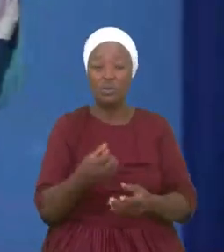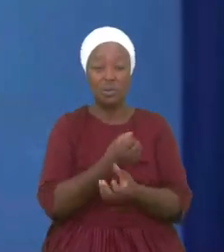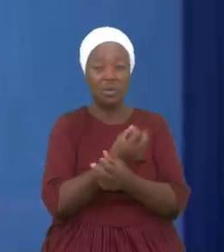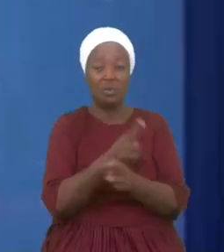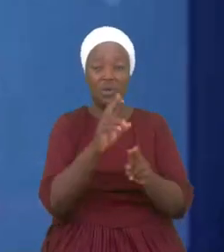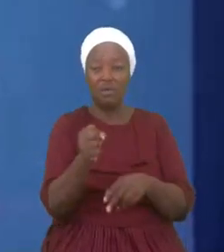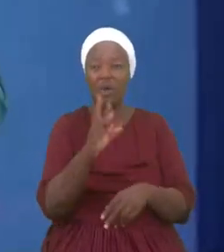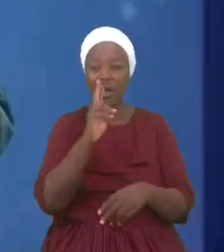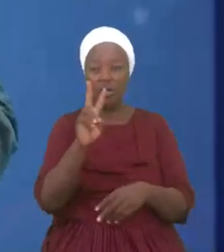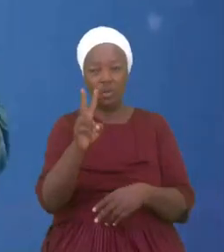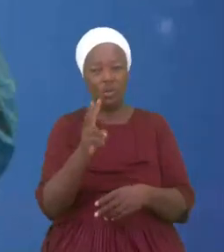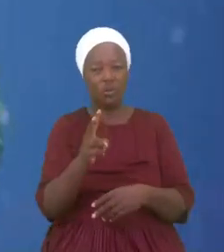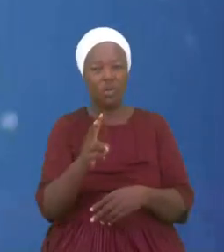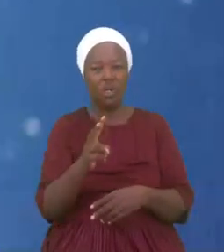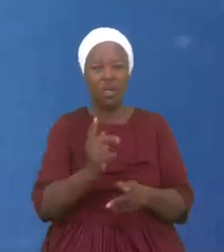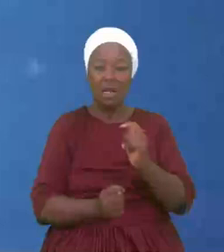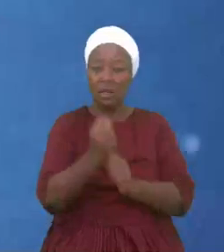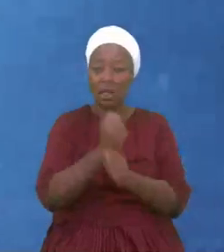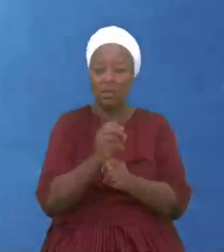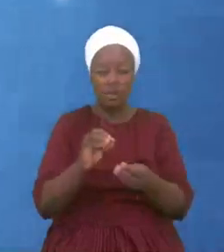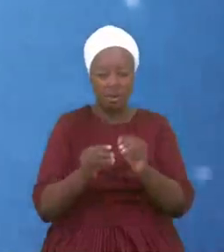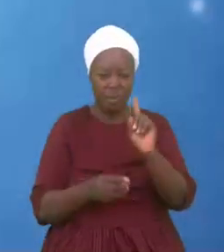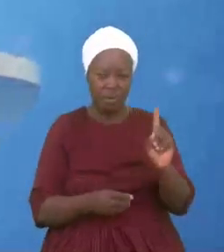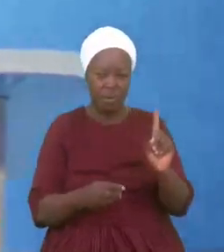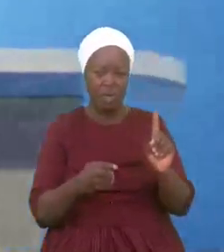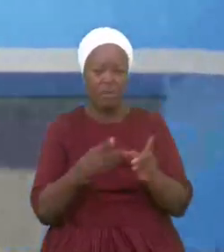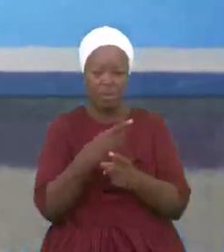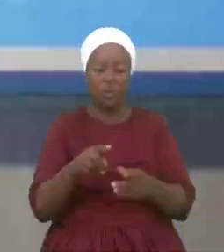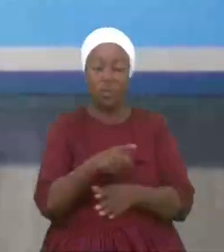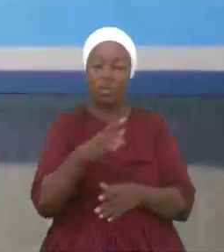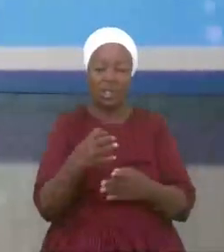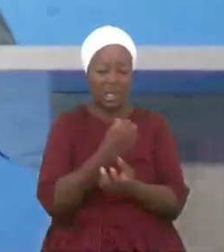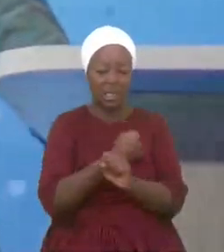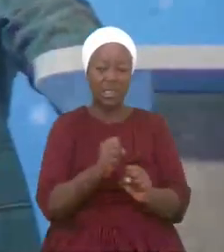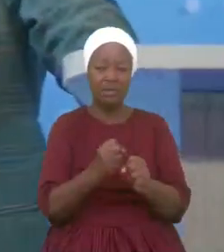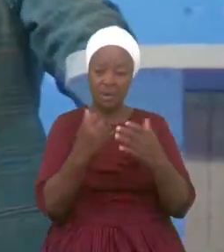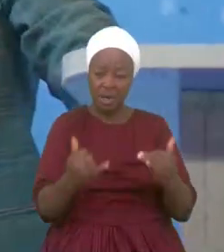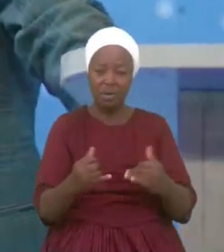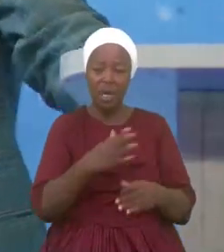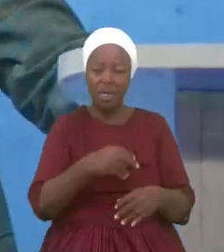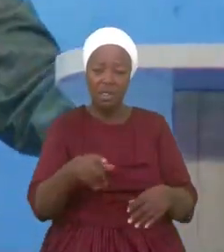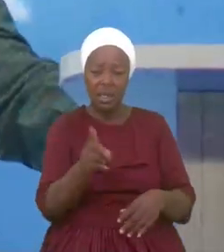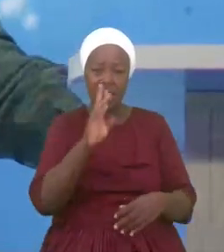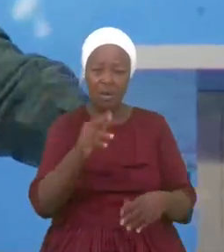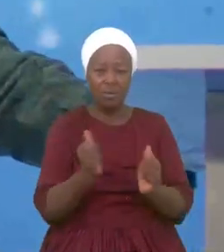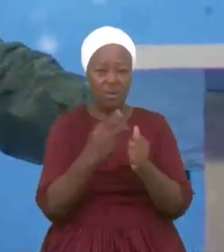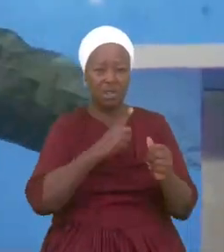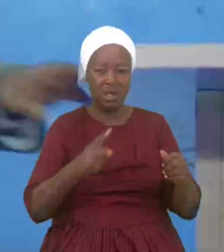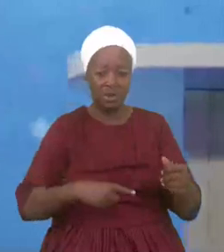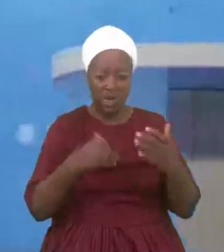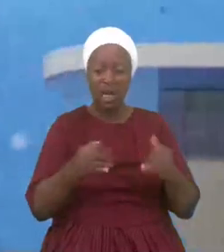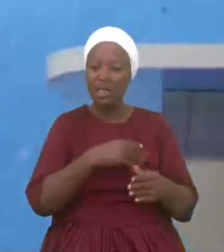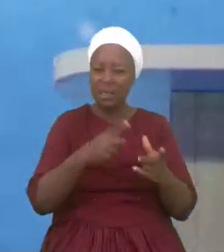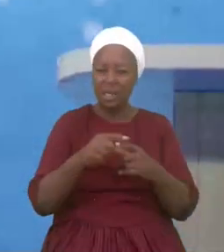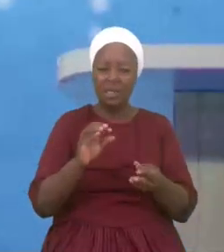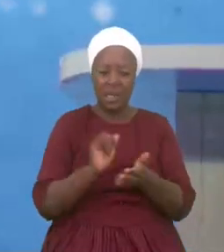il marcheront c'est racheter cette délivré il y a deux types de deux sortes de racheter ceux qui sont